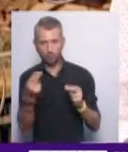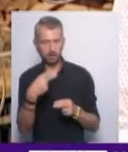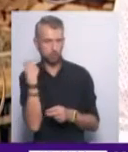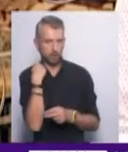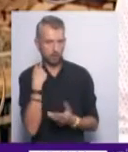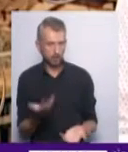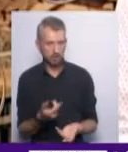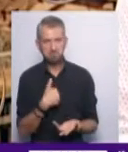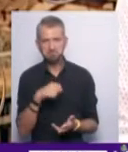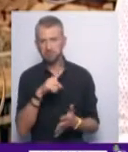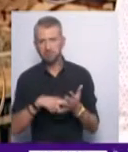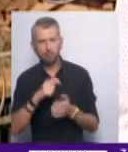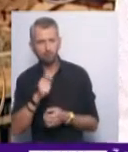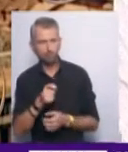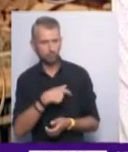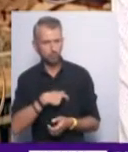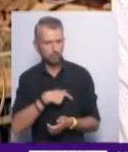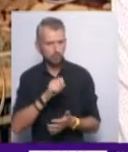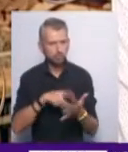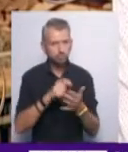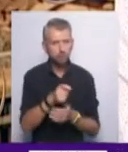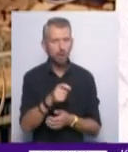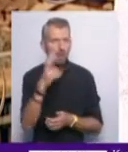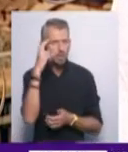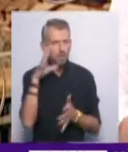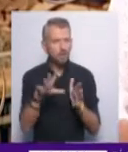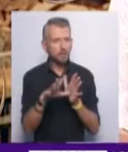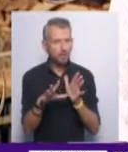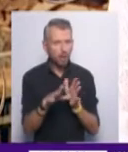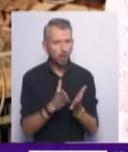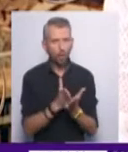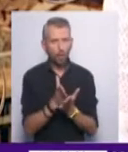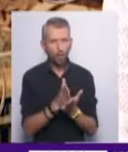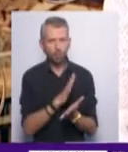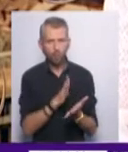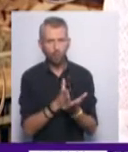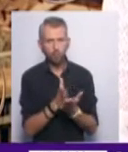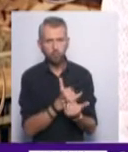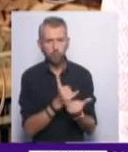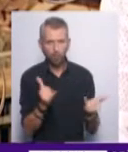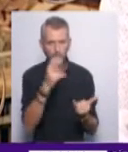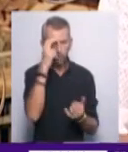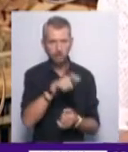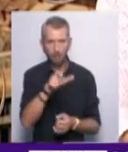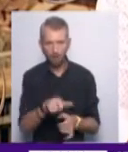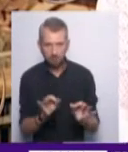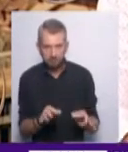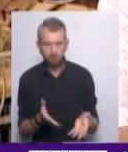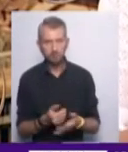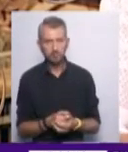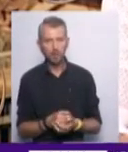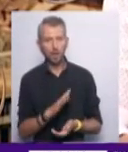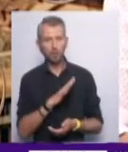задаємо питання, да, депутати, що «Київенерго» обслуговувала киян, так? Угу.